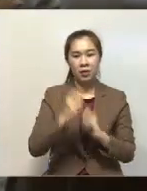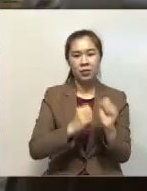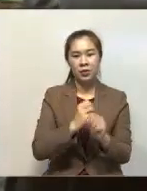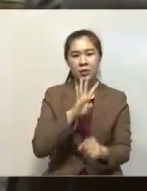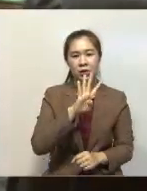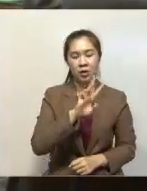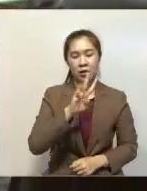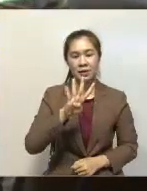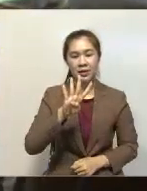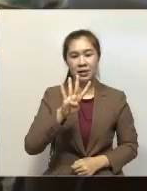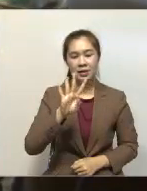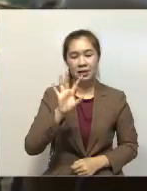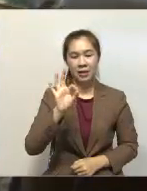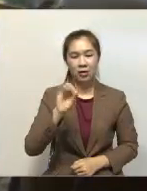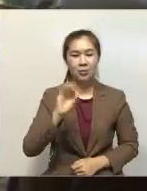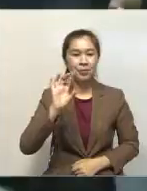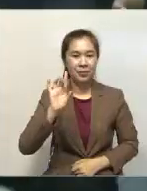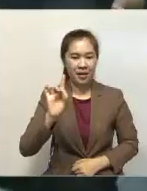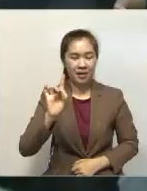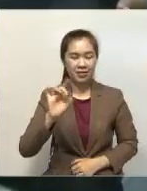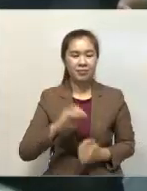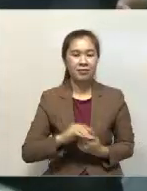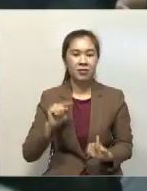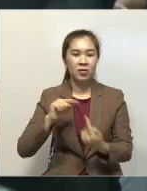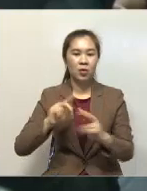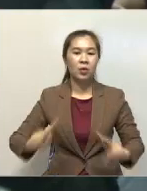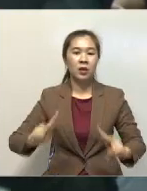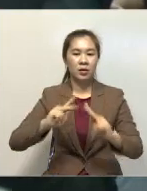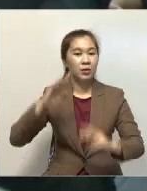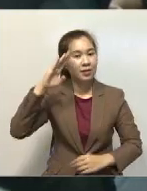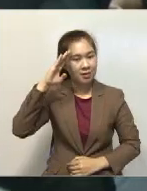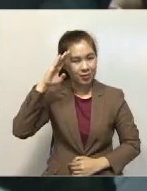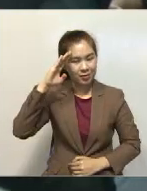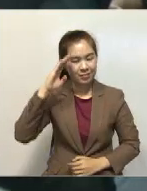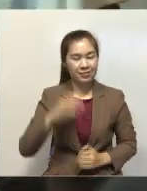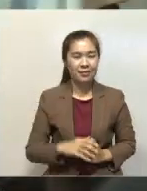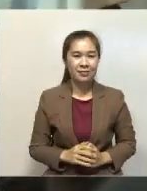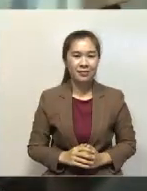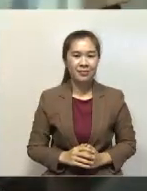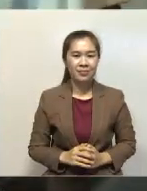2498เป็นสถาบันการศึกษาระดับสูงของกระทรวงกลาโหมค่ะ